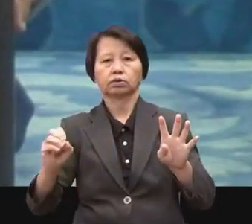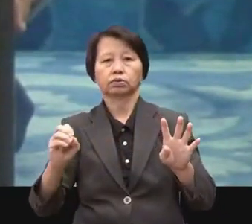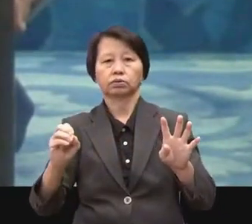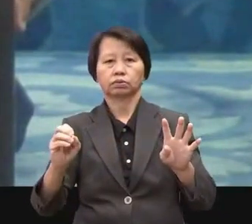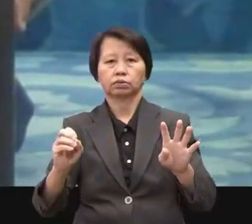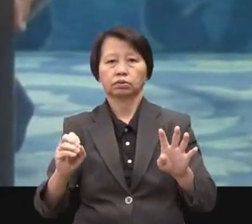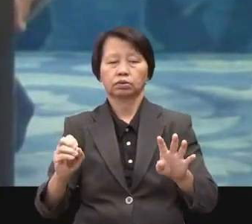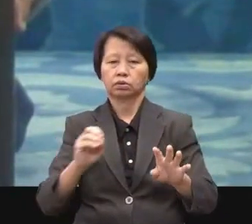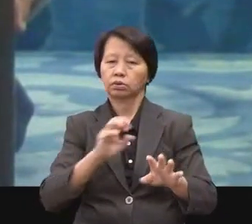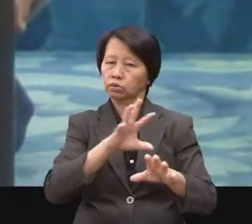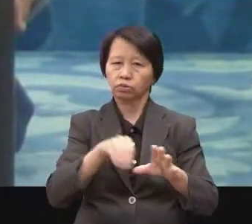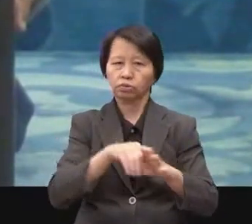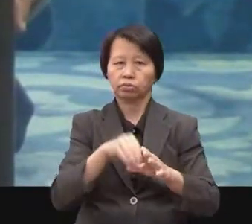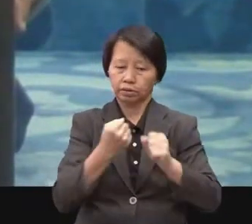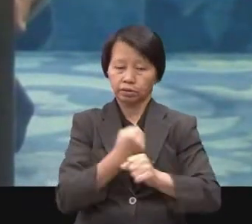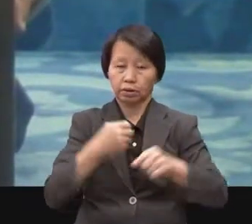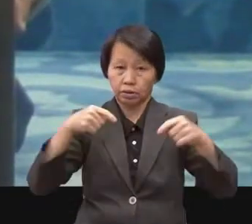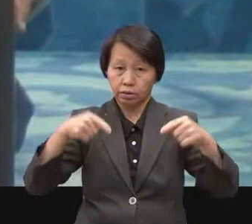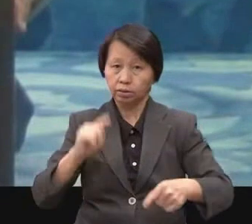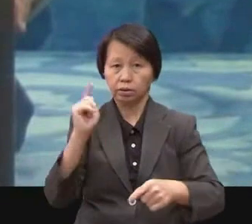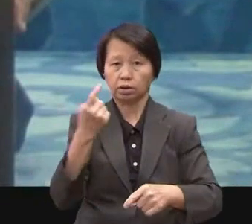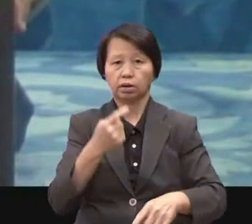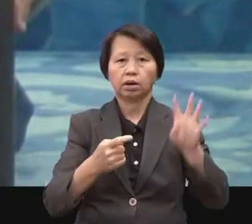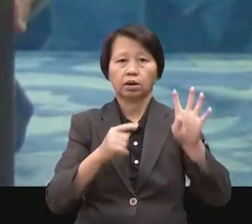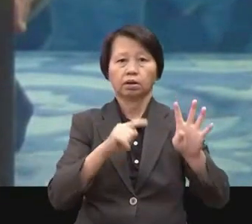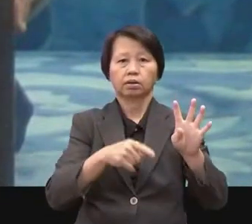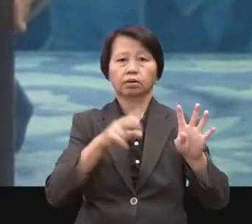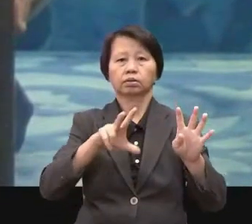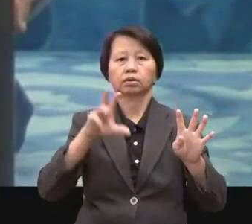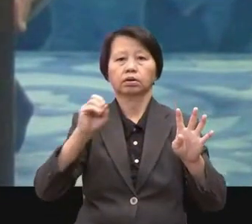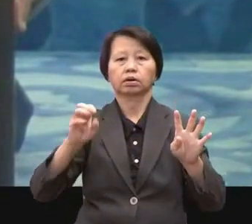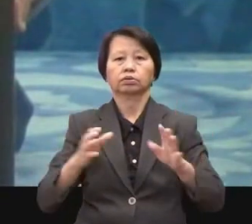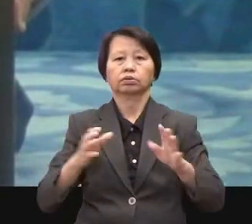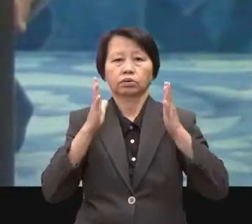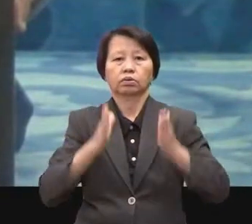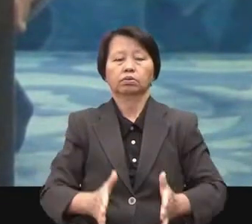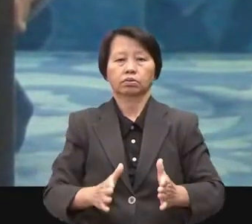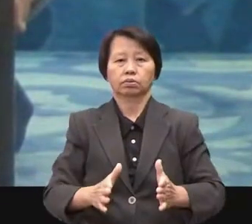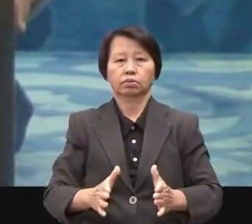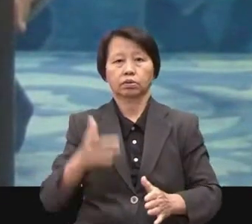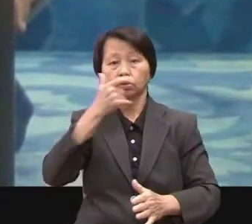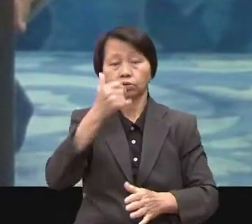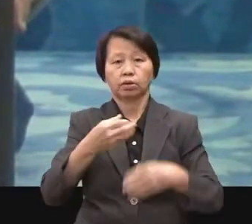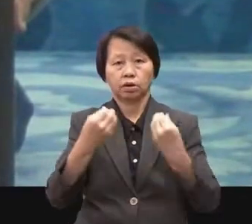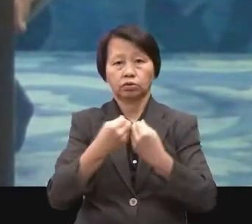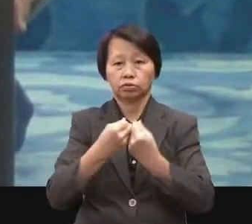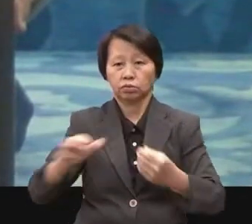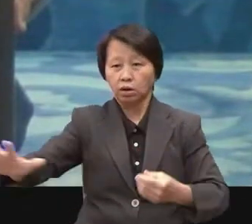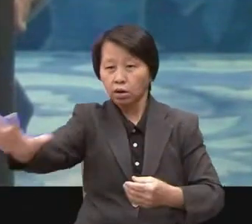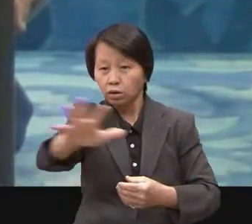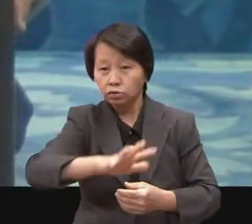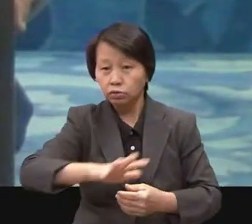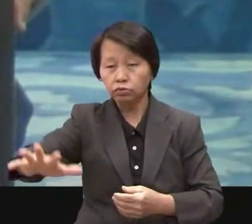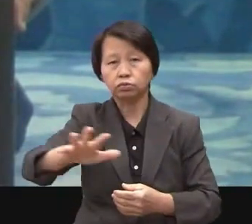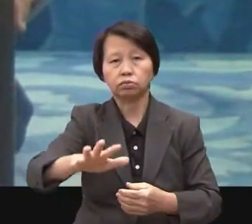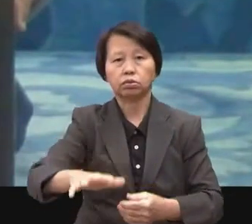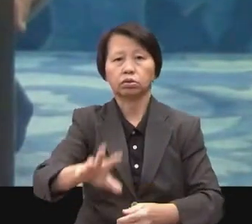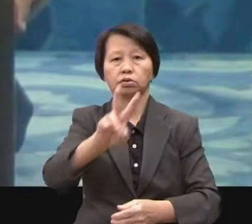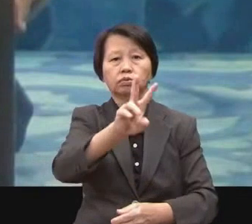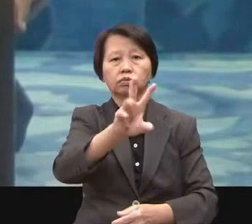sekaligus tahun ini saja 4.300 orang karena jumlah keseluruhannya ialah